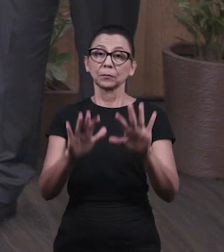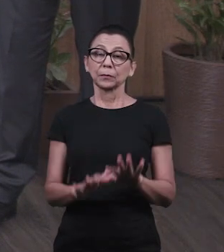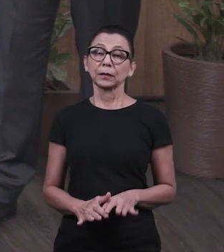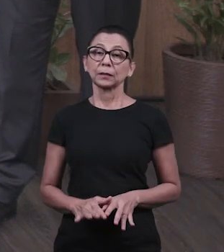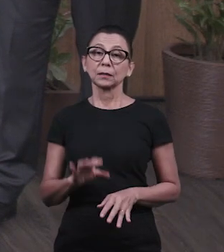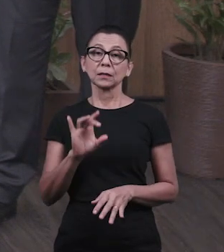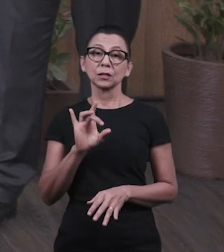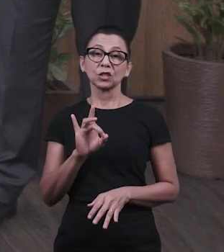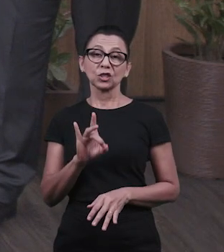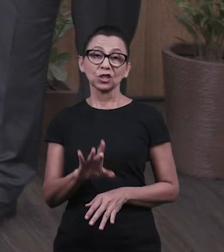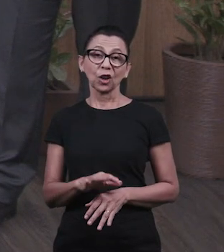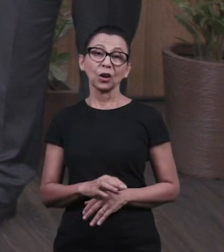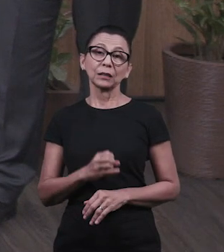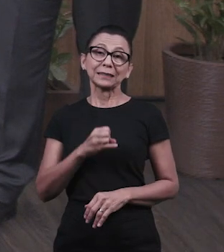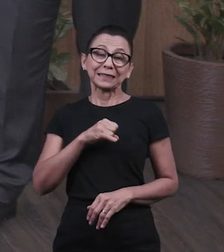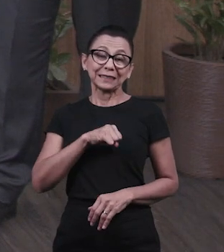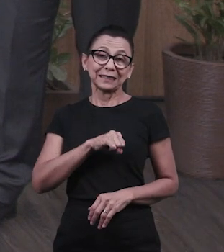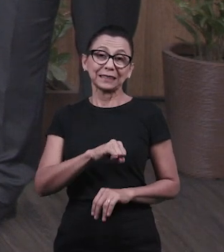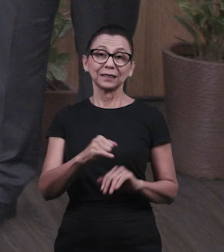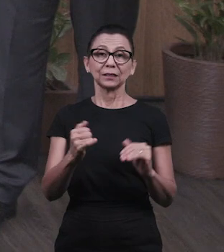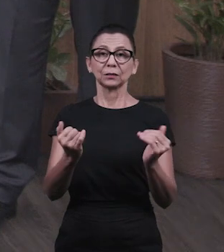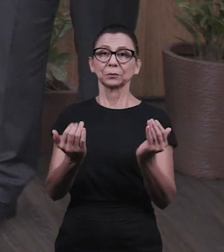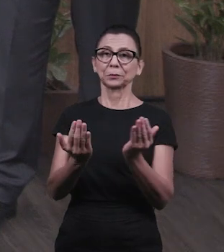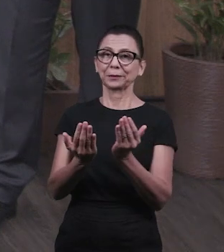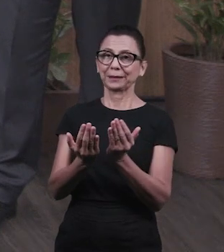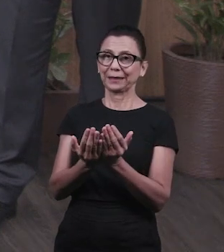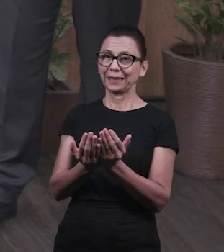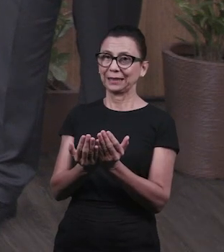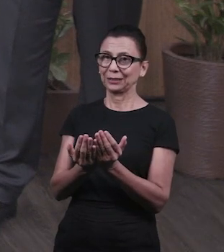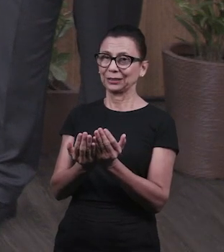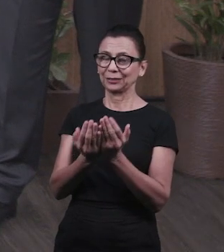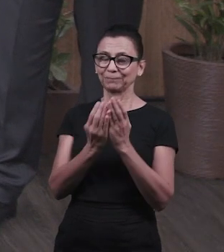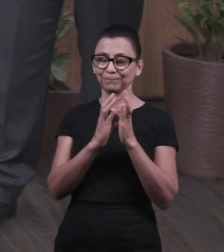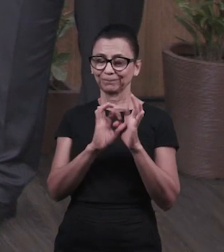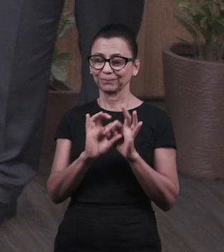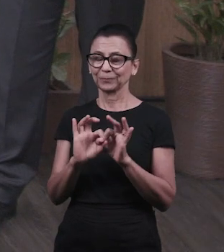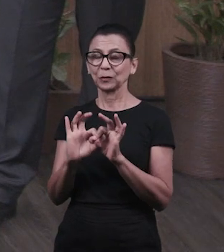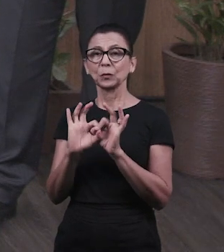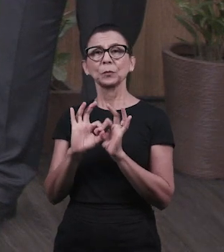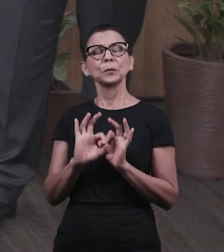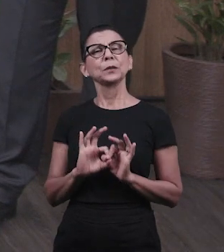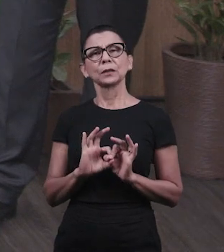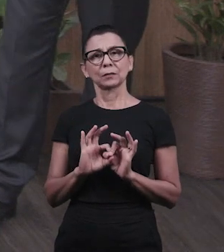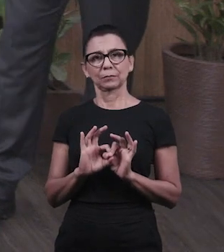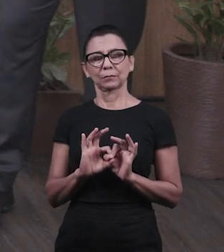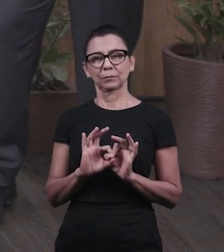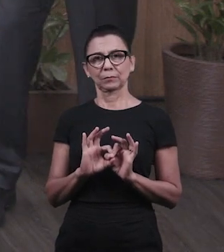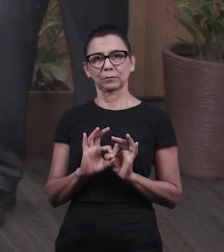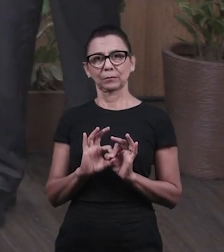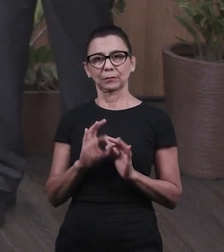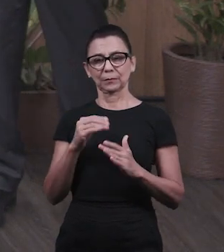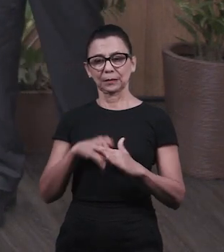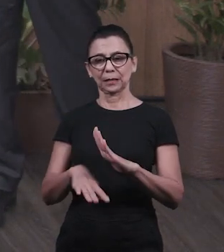верующий в Господа Иисуса будет жить в общении с церковью и с Духом